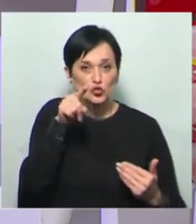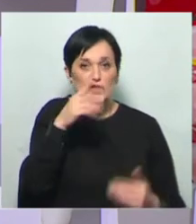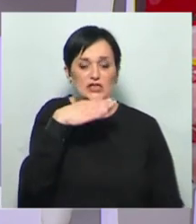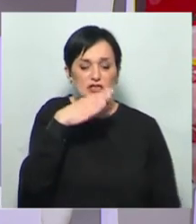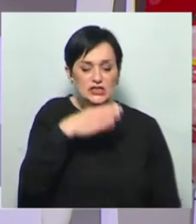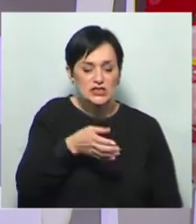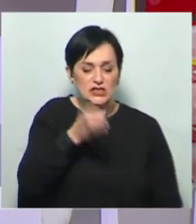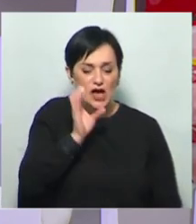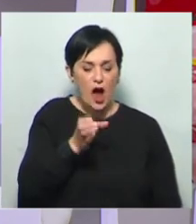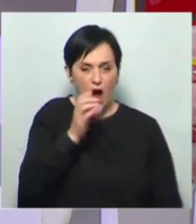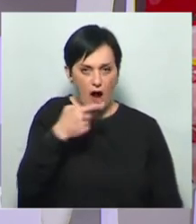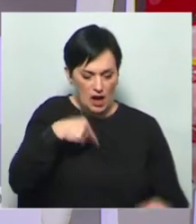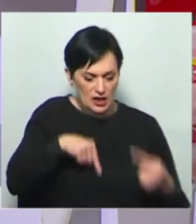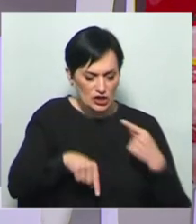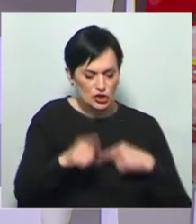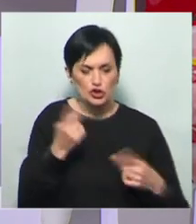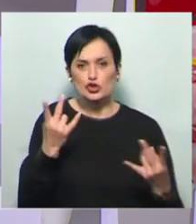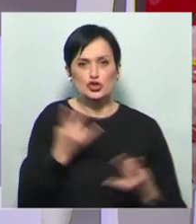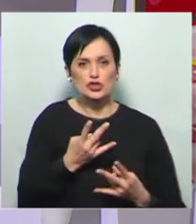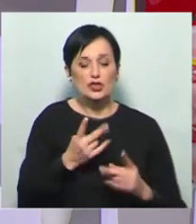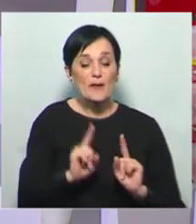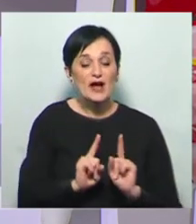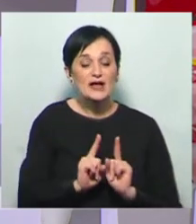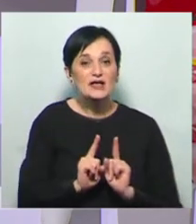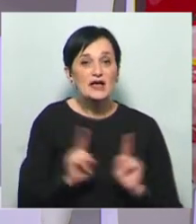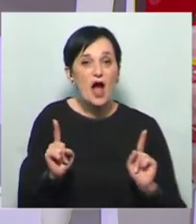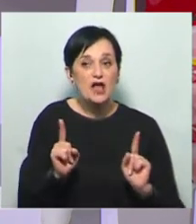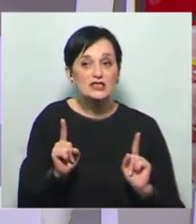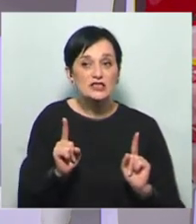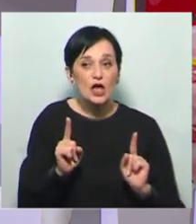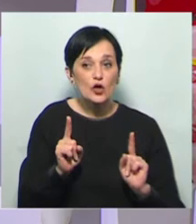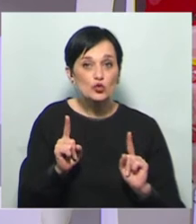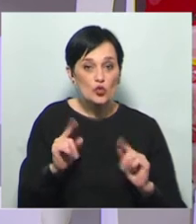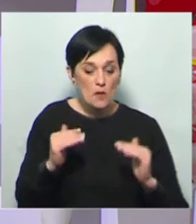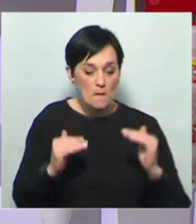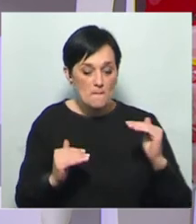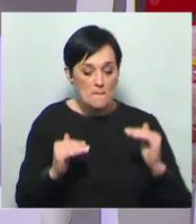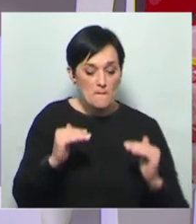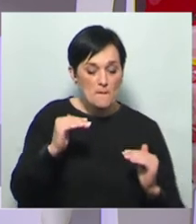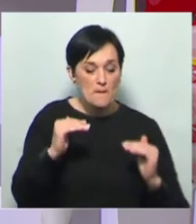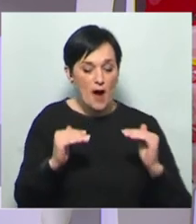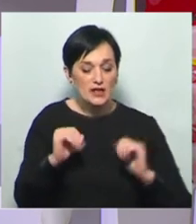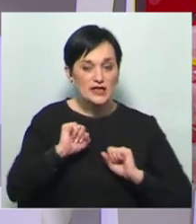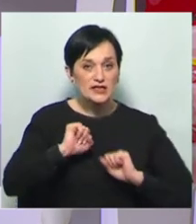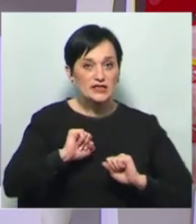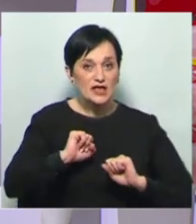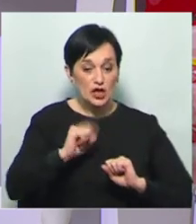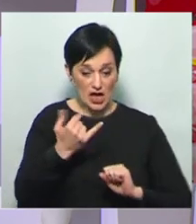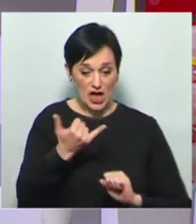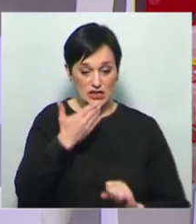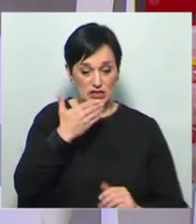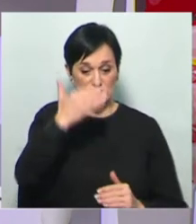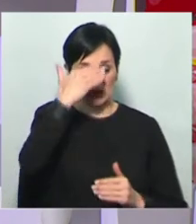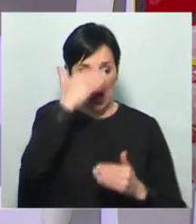მათ ჭირდებათ. განსაკუთრებით ეს არის აი ეს სითხოვანი ბალანსის დაცვა განსაკუთრებით აქტუალური ხა ზაფხული მოდის და ზაფხულის პირობებში.